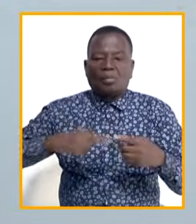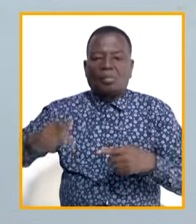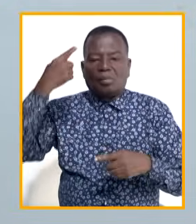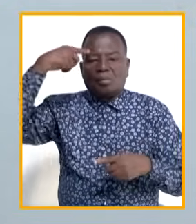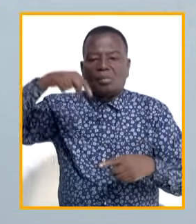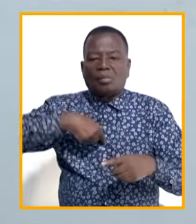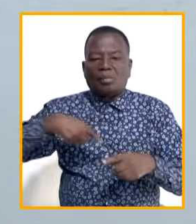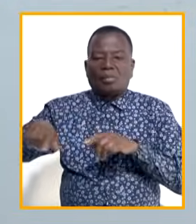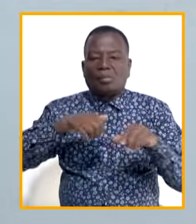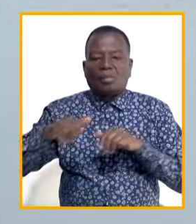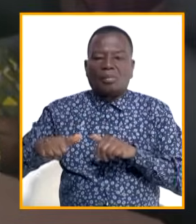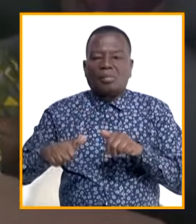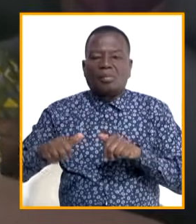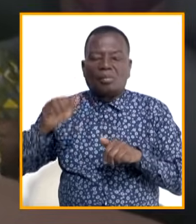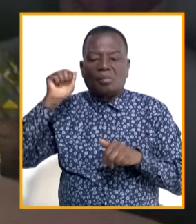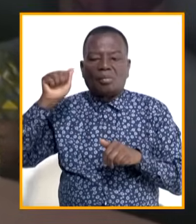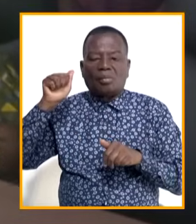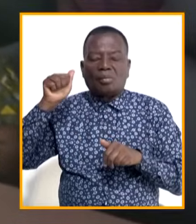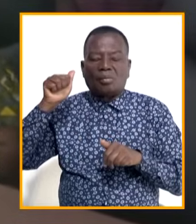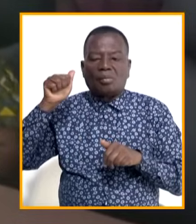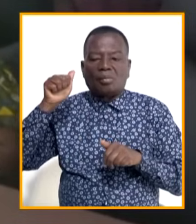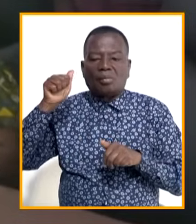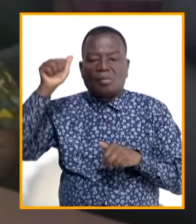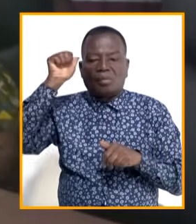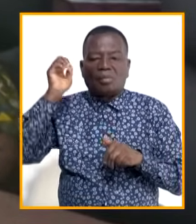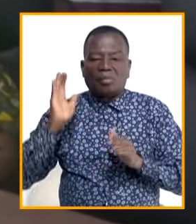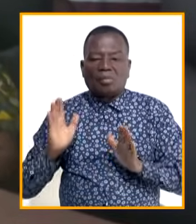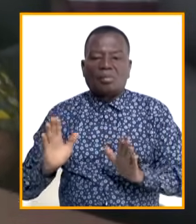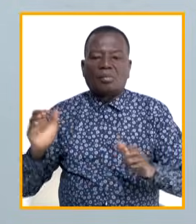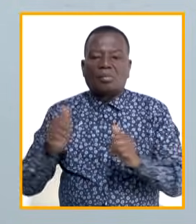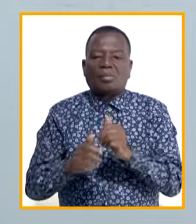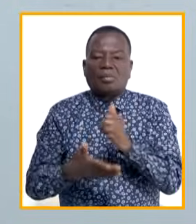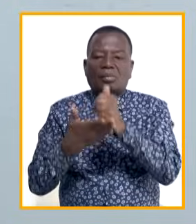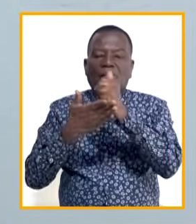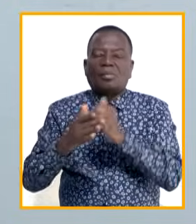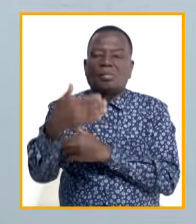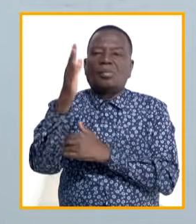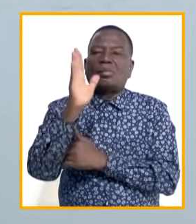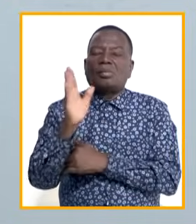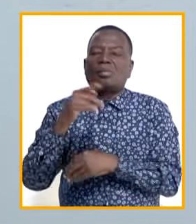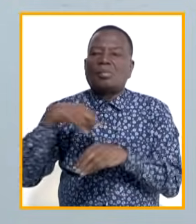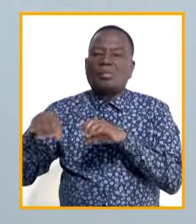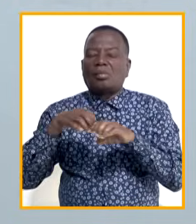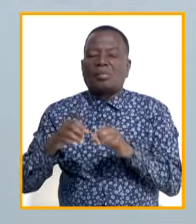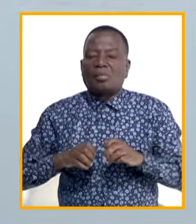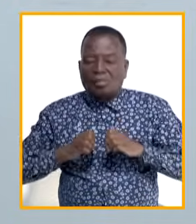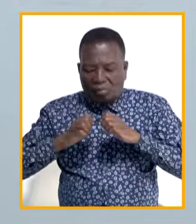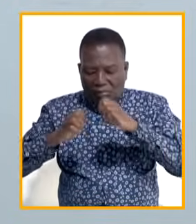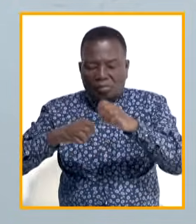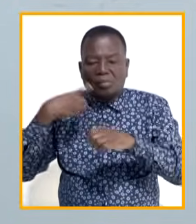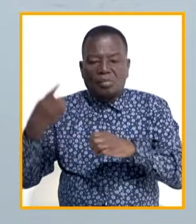d'être faite ambassadrice. Avec l'aide de Dieu, je ferai l'effort de toujours